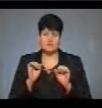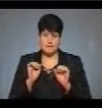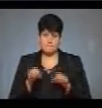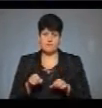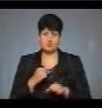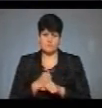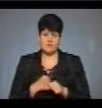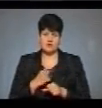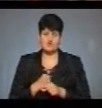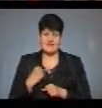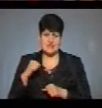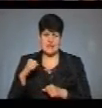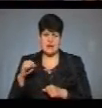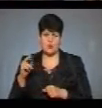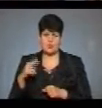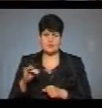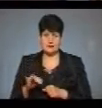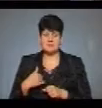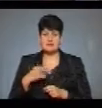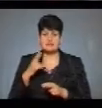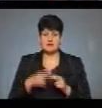можуть працювати на рекорди. Таким чином ми